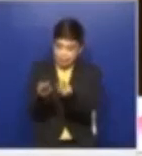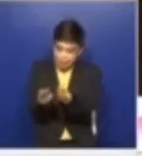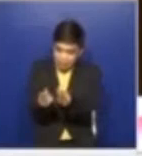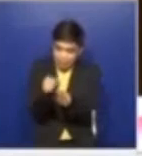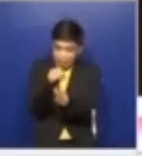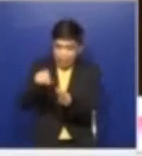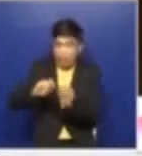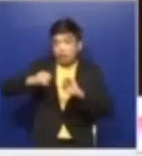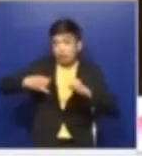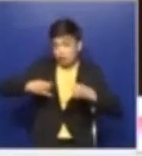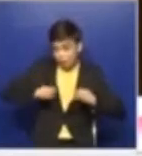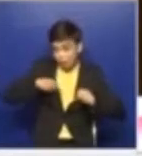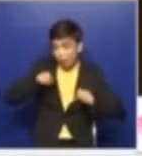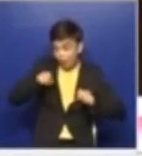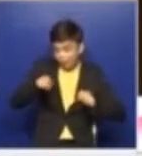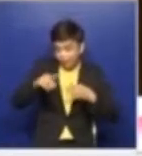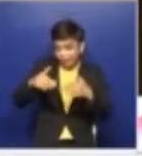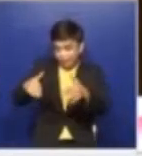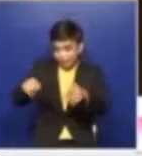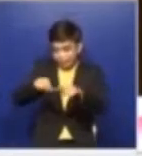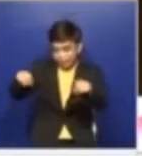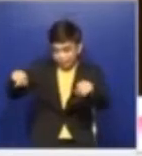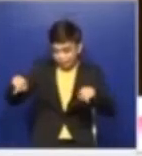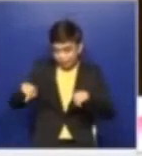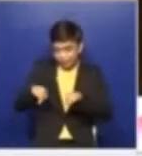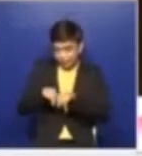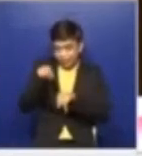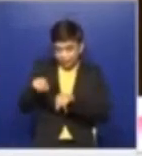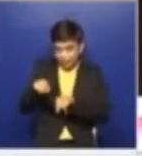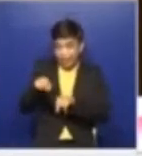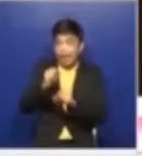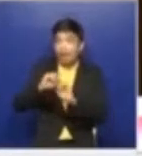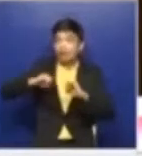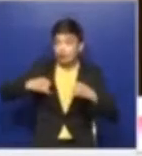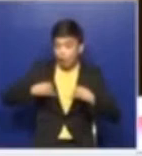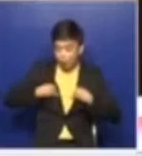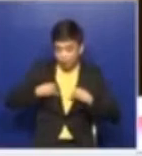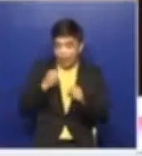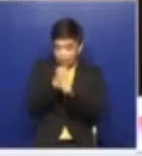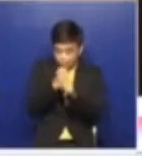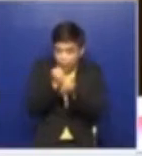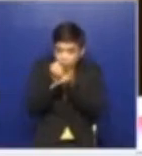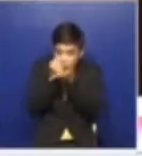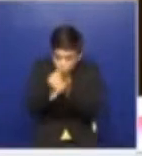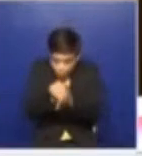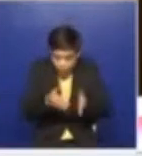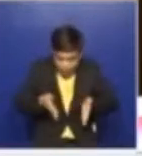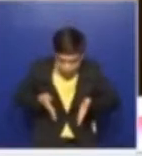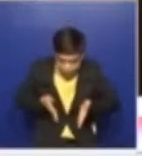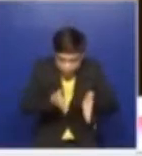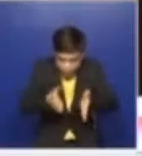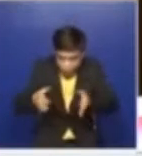คคลที่ทําให้ที่ต่างๆนั้นสามารถทะลุถึงกันเป็นเส้นทางลัดได้ในอนาค